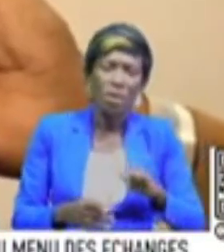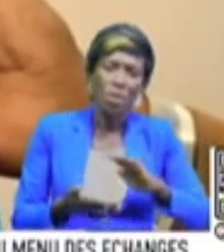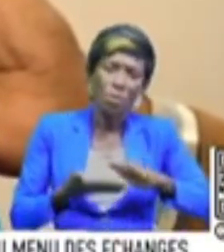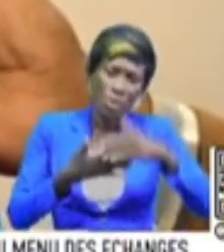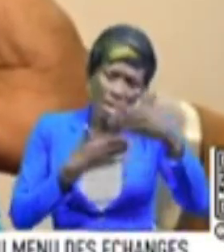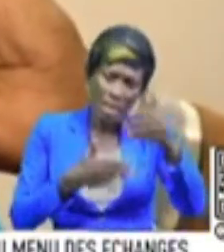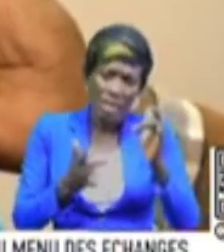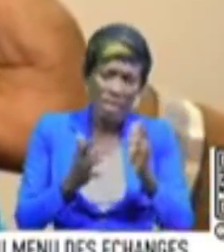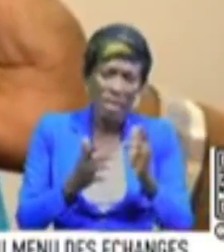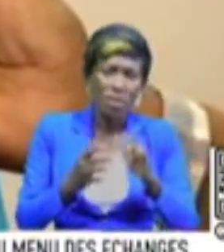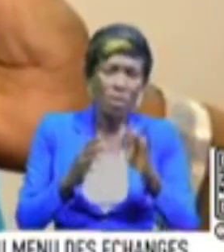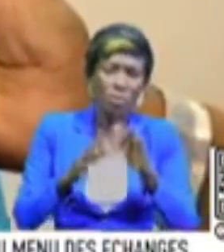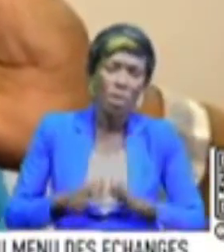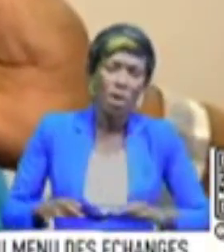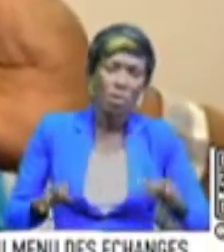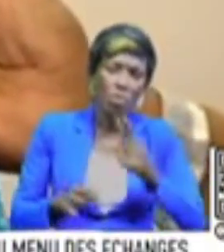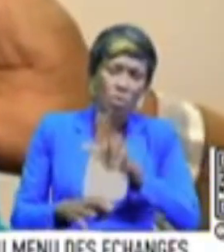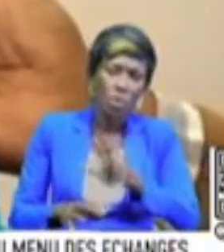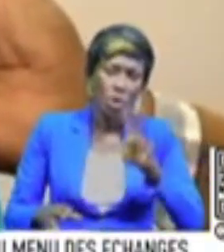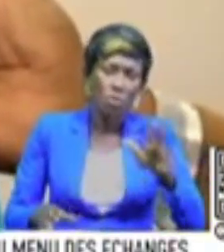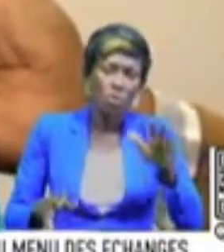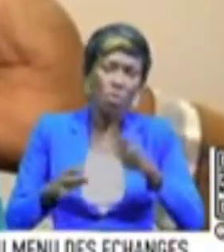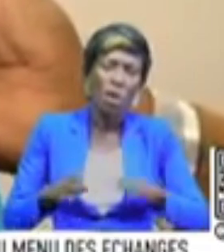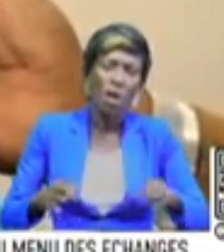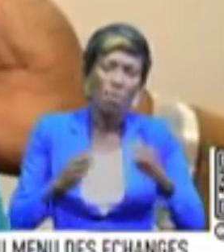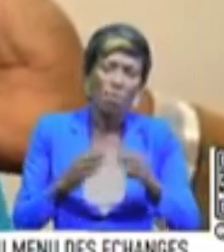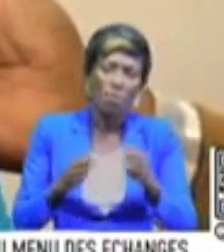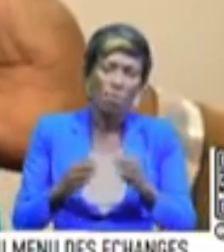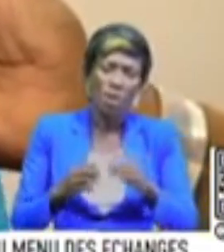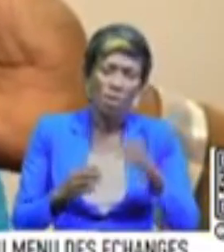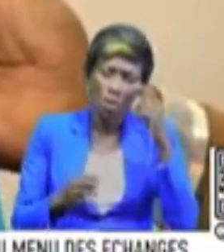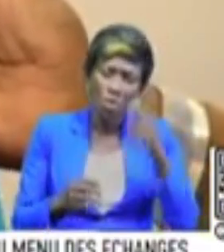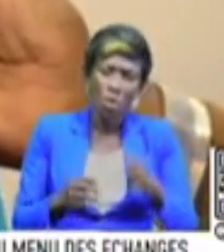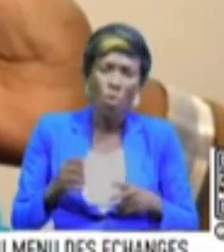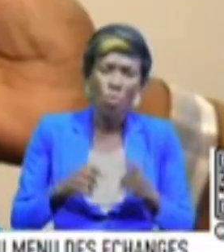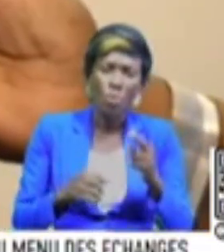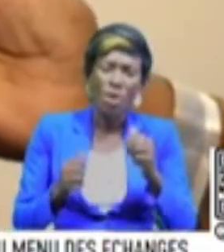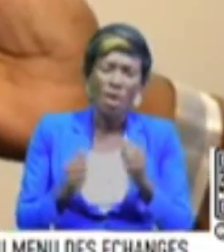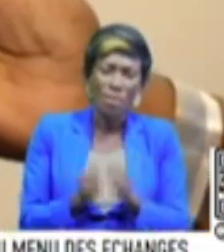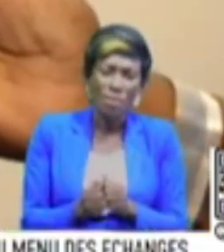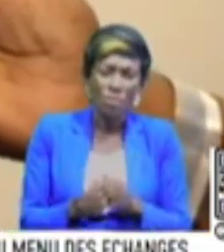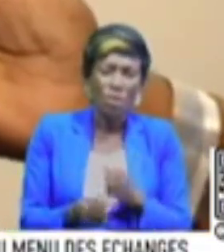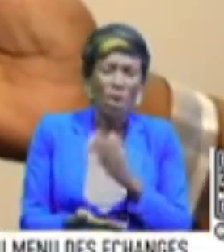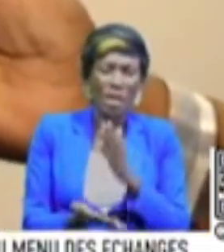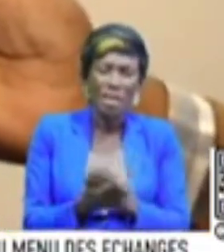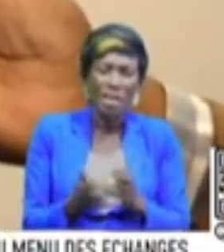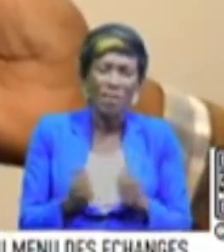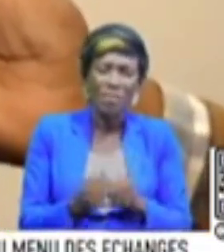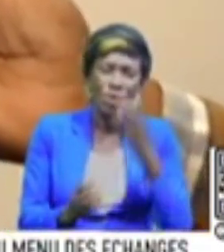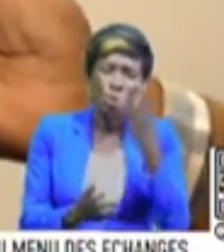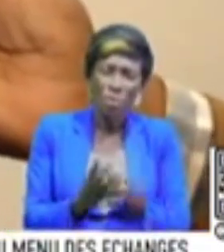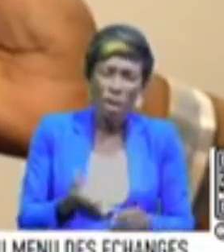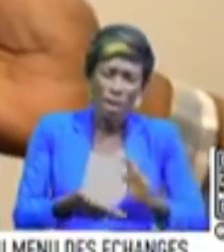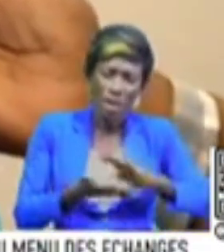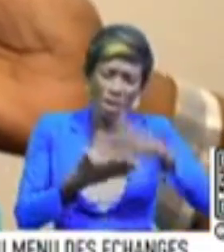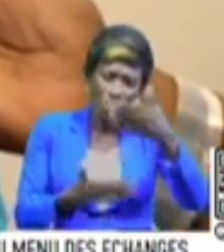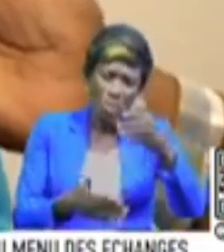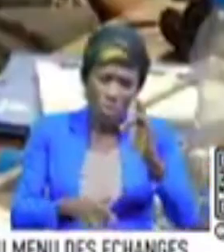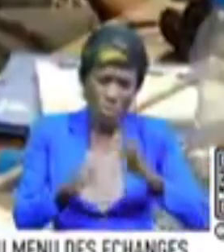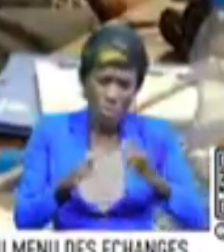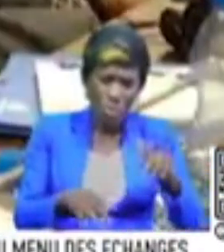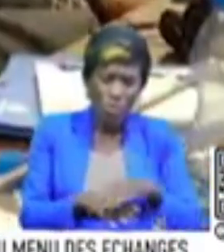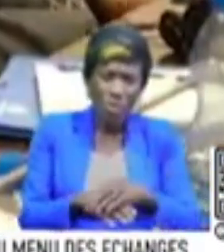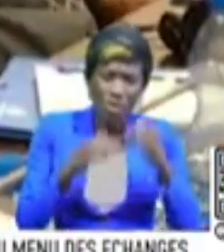mois, ces 33 localités qui ont été couvertes pour rompre avec cette fracture numérique et cette fracture surtout au niveau de